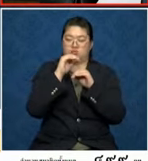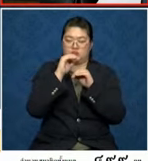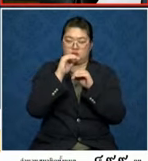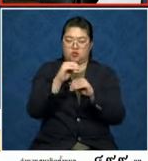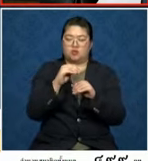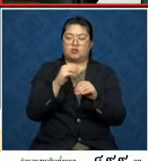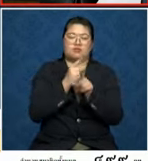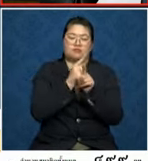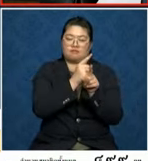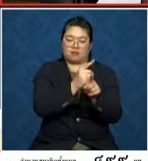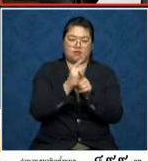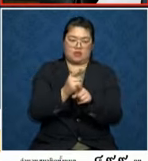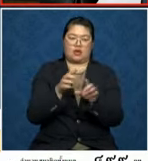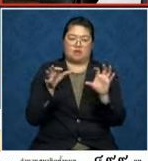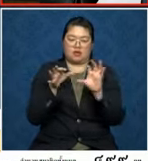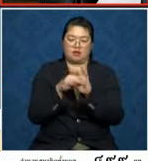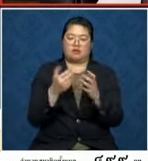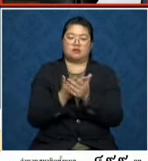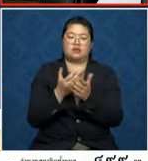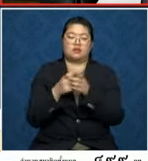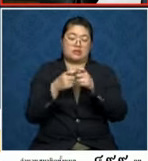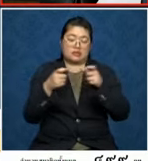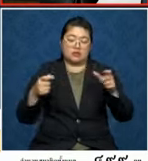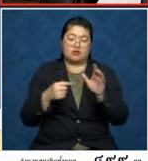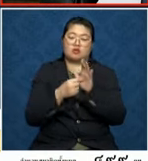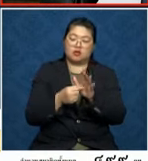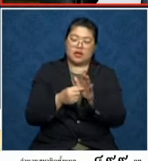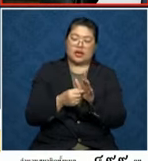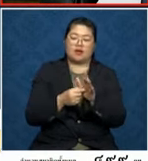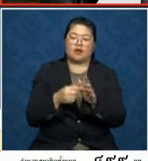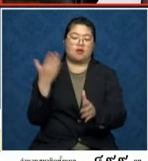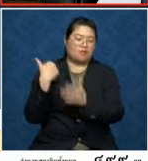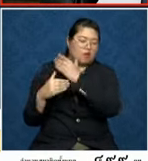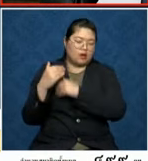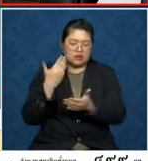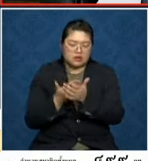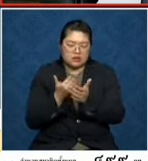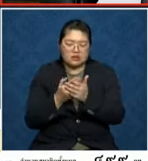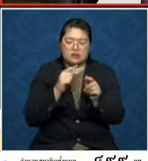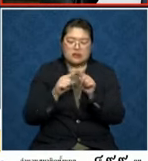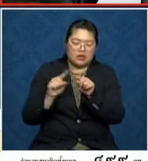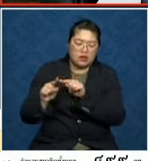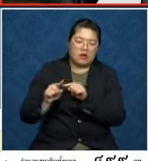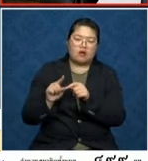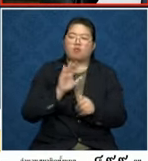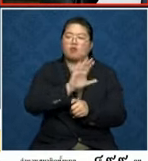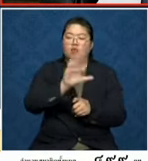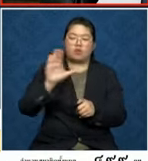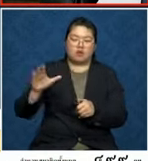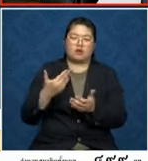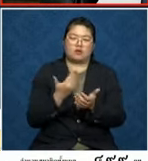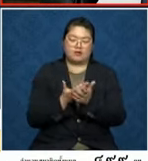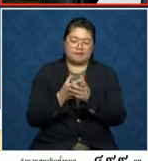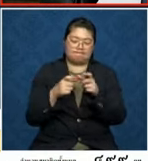นิดนึงนะครับในการอนุมัติการใช้เช็คอย่างเช่นการเช็คเครดิตบูโรหรืออะไรก็ตามนะครับเพื่อจะได้การออกเช็